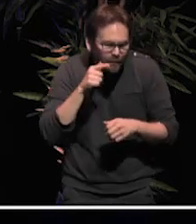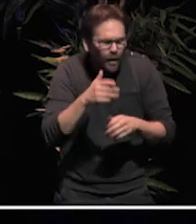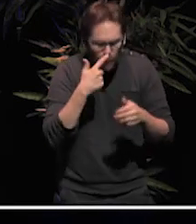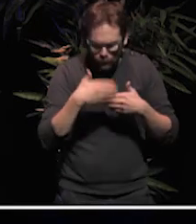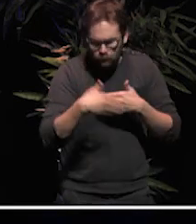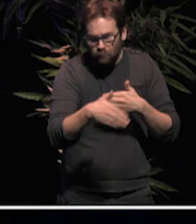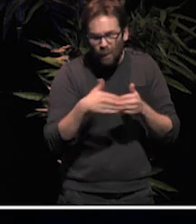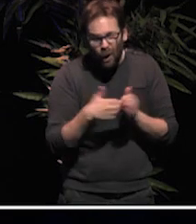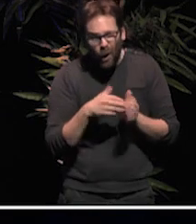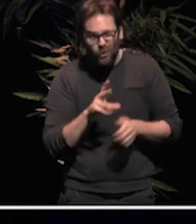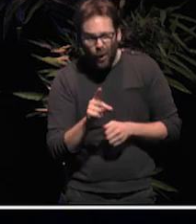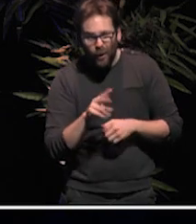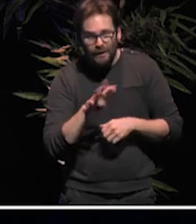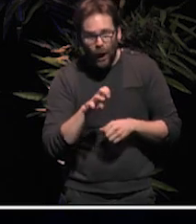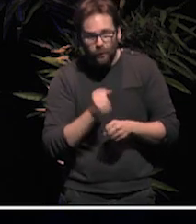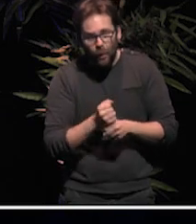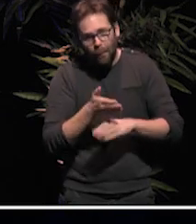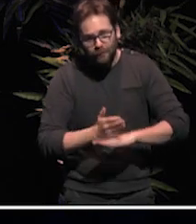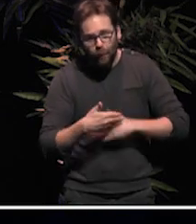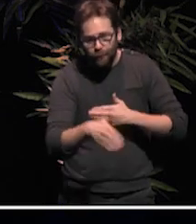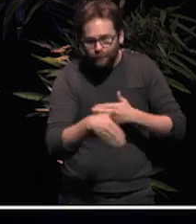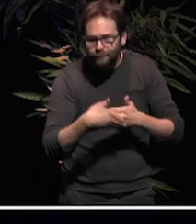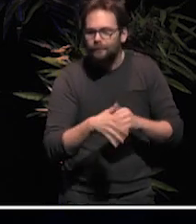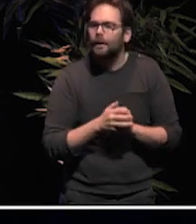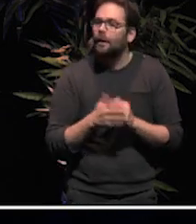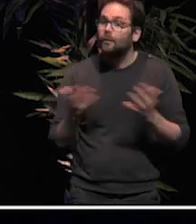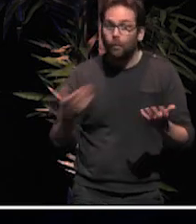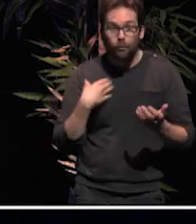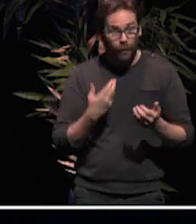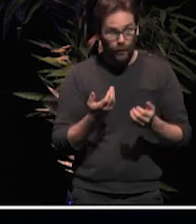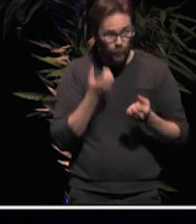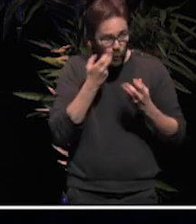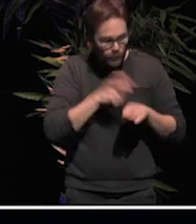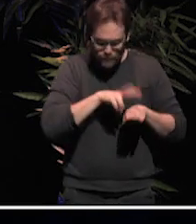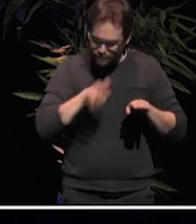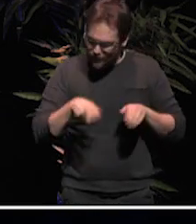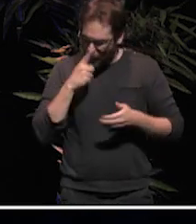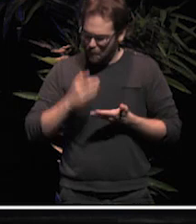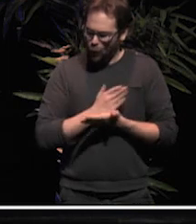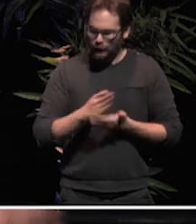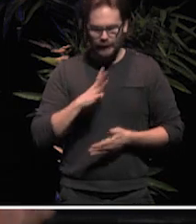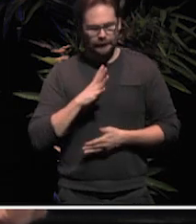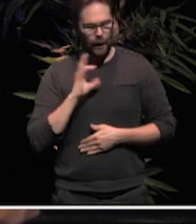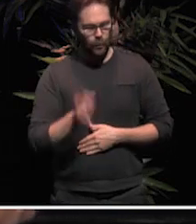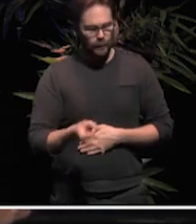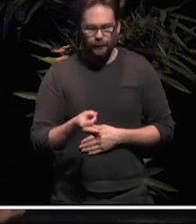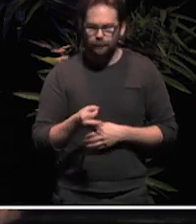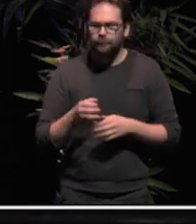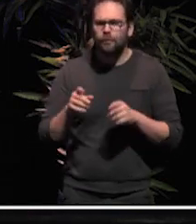ans à continuer. Je me lève tous les jours avec des projets. Tous les jours avec des projets. Et le pari de